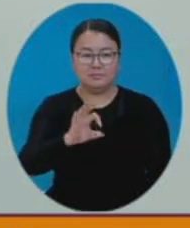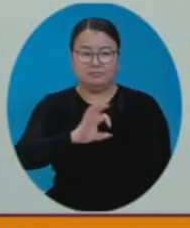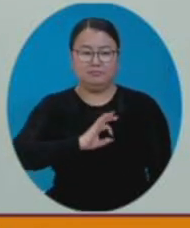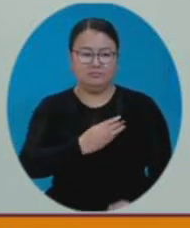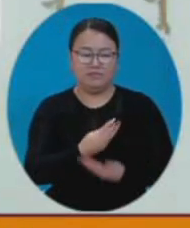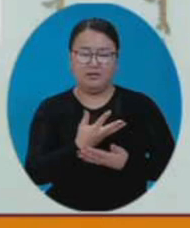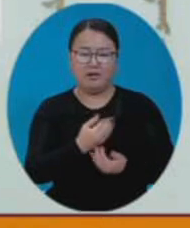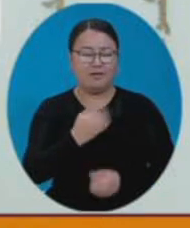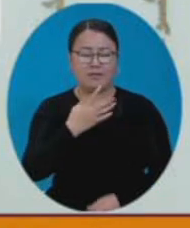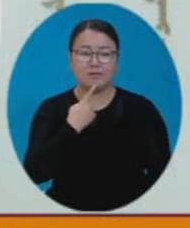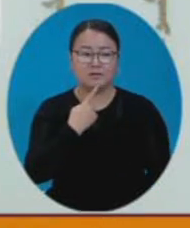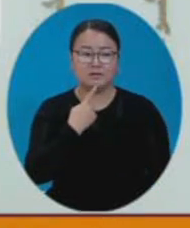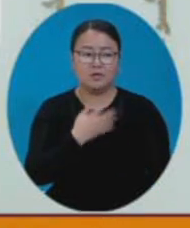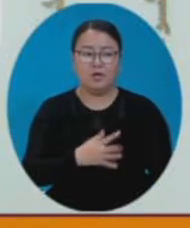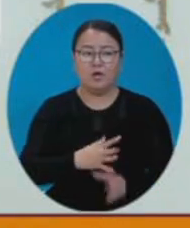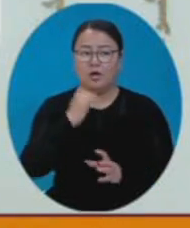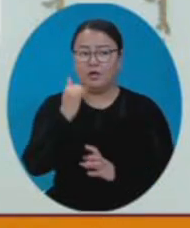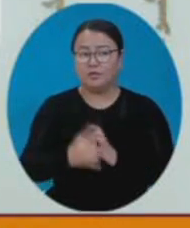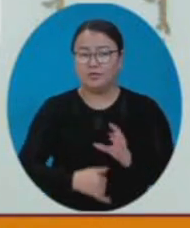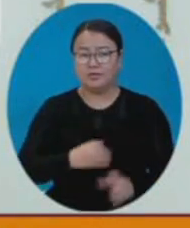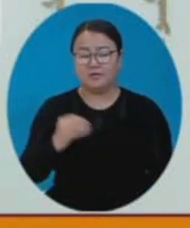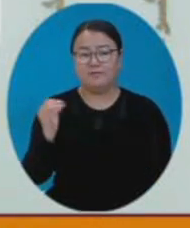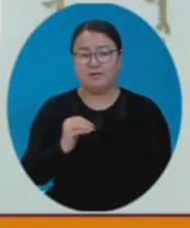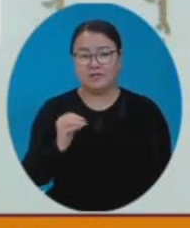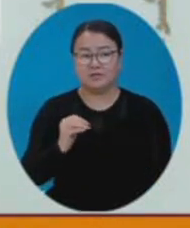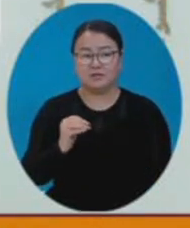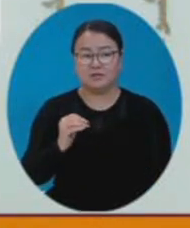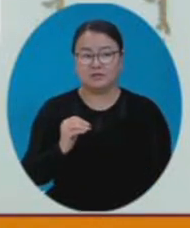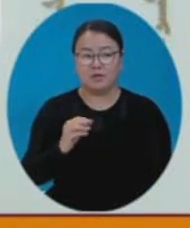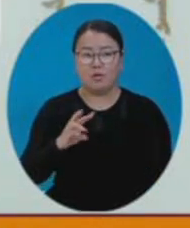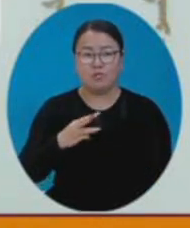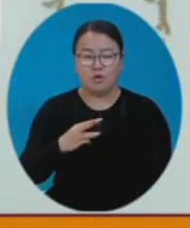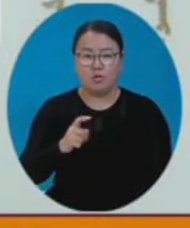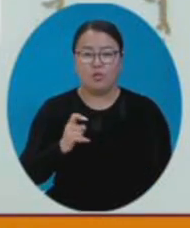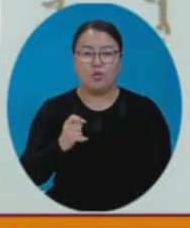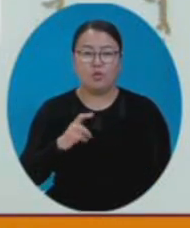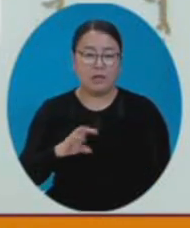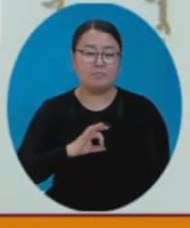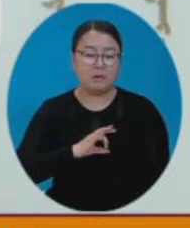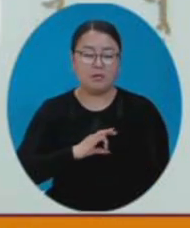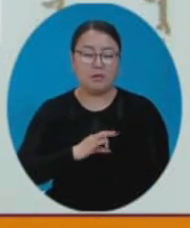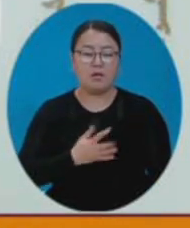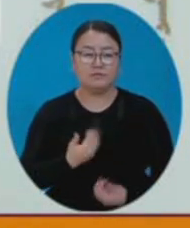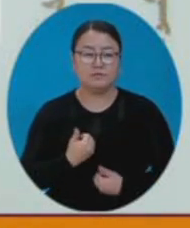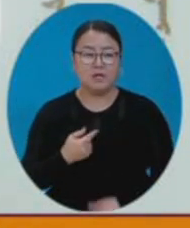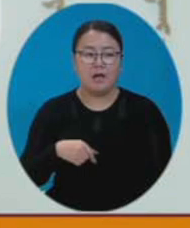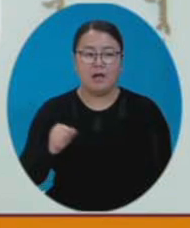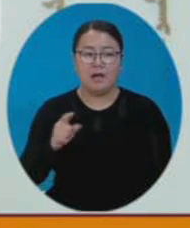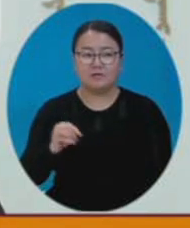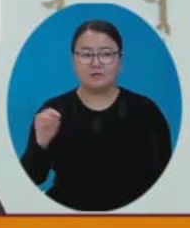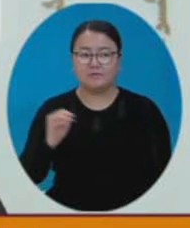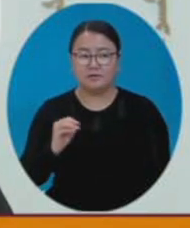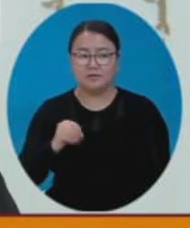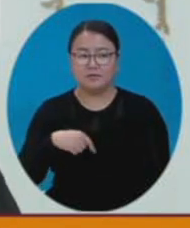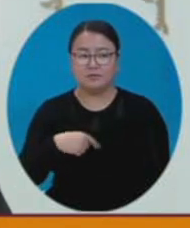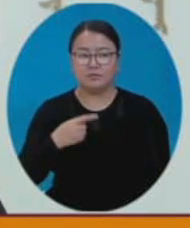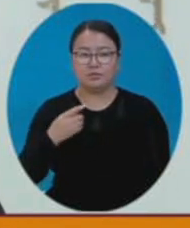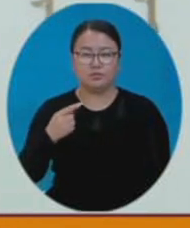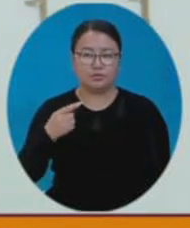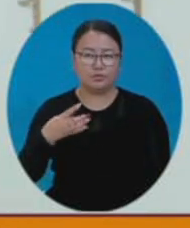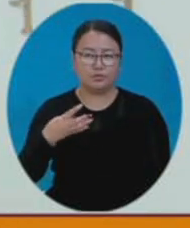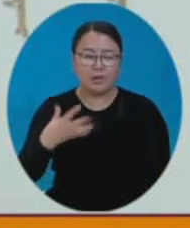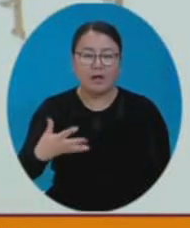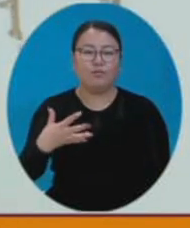маш хэцүү. Олон улсын физикийн олимпиадын мөнгө хүрэл медальтай. Энэ удаагийн Азийн физикийн олимпиад маань миний 4-5 дахь